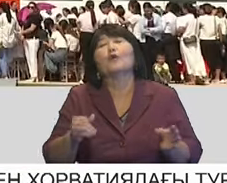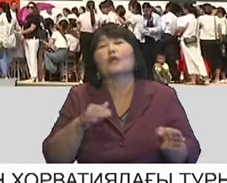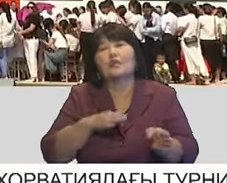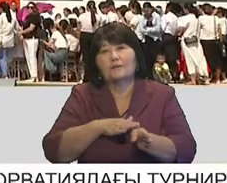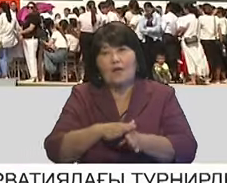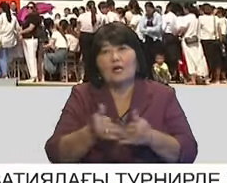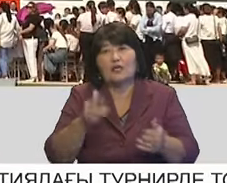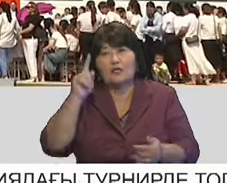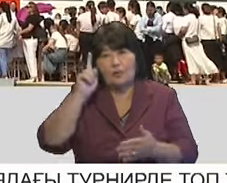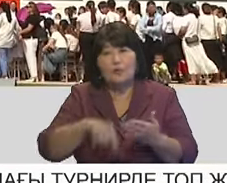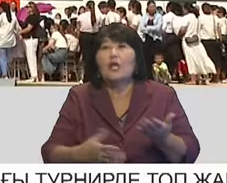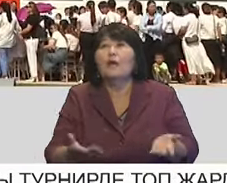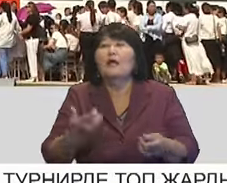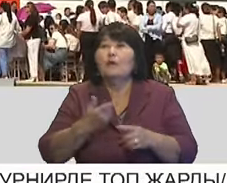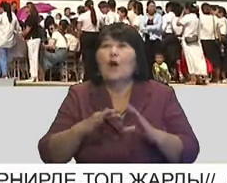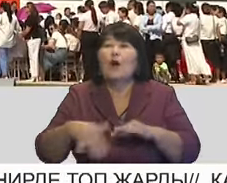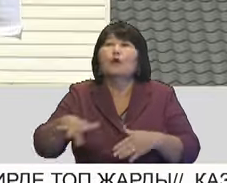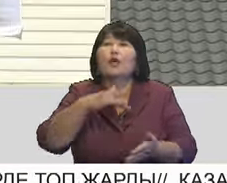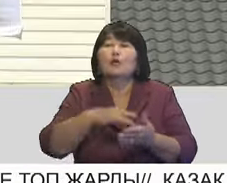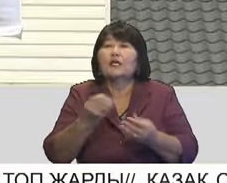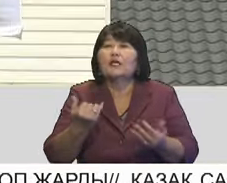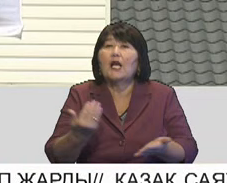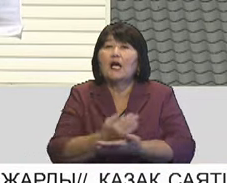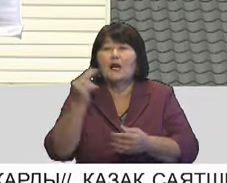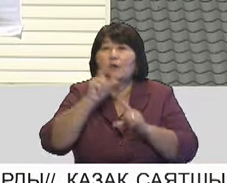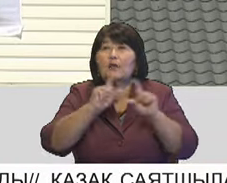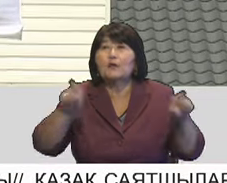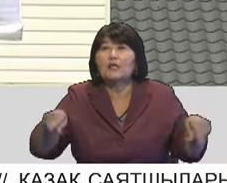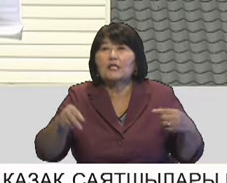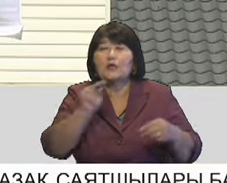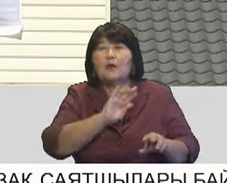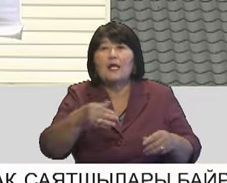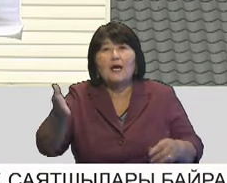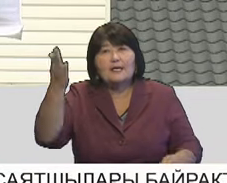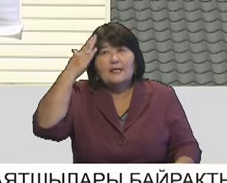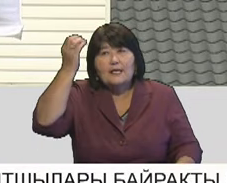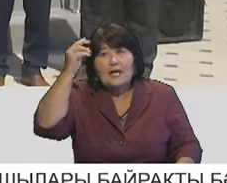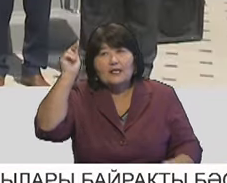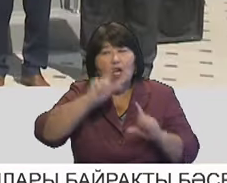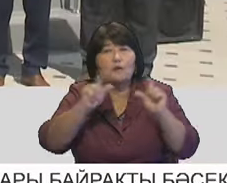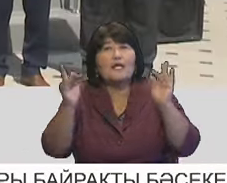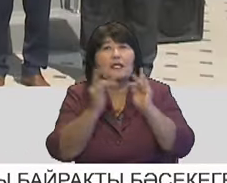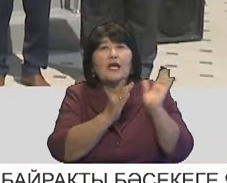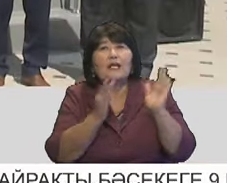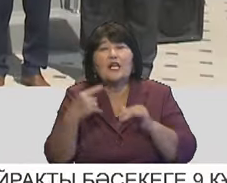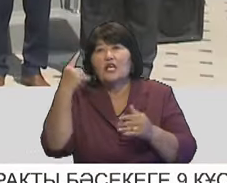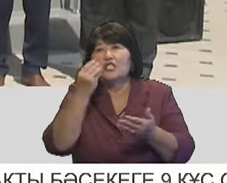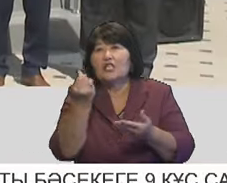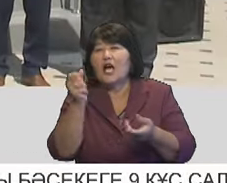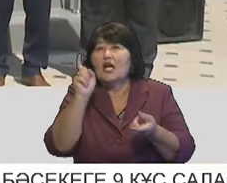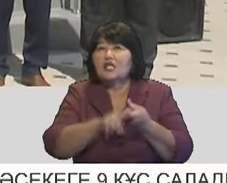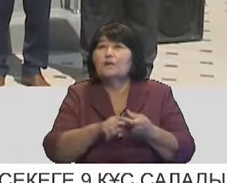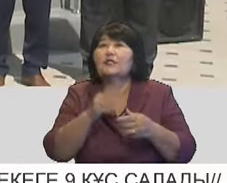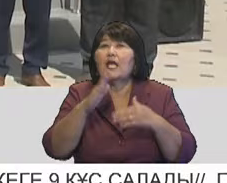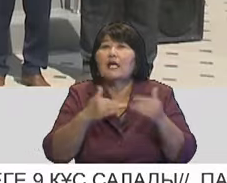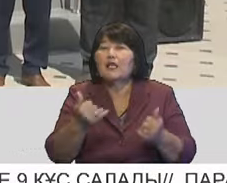ойдамын. Бұл күні аудан орталығында да жаңа білім ордасы пайдалануға берілді. Зияткерлік мектеп-интернат жеке қаражат есебінен